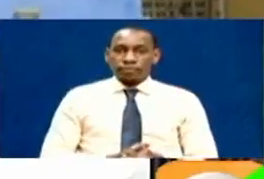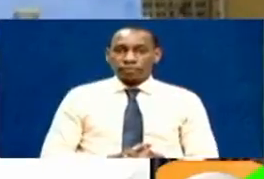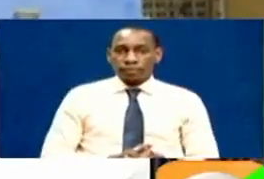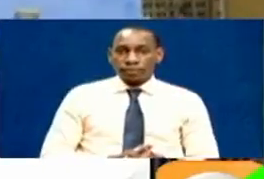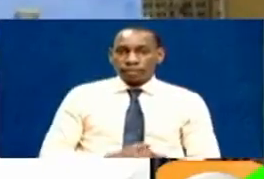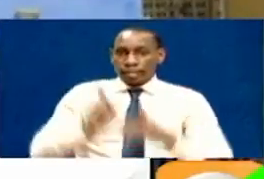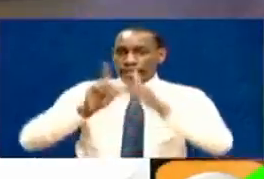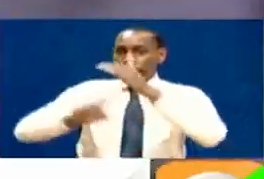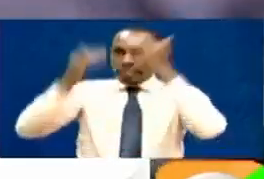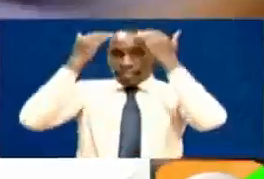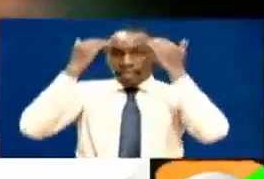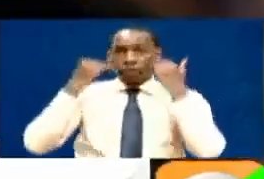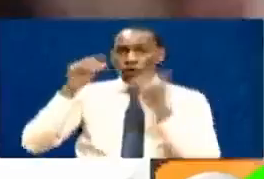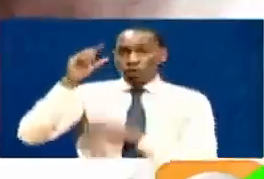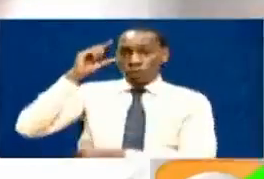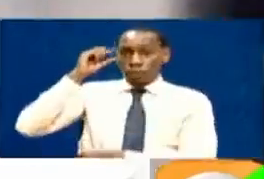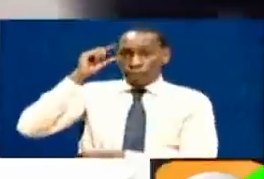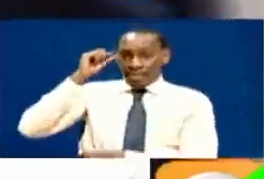Katika mahakama ya Mombasa,